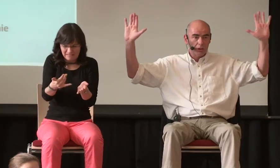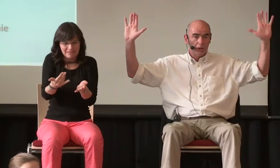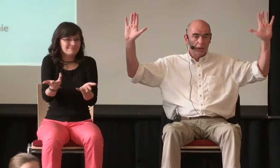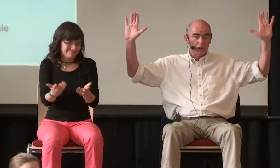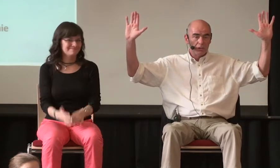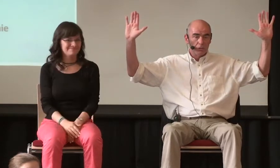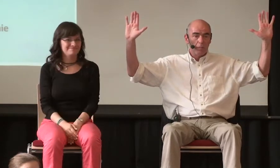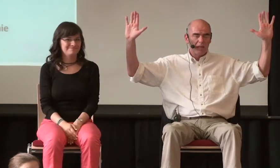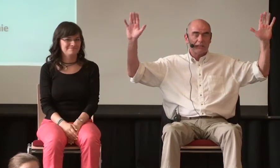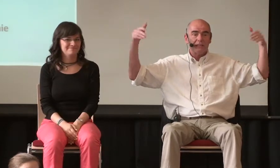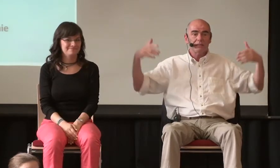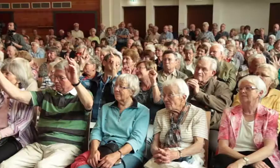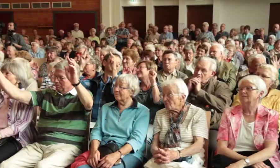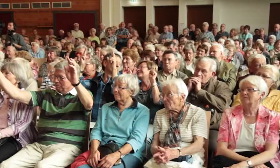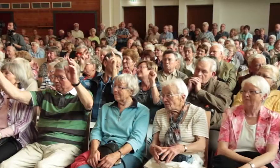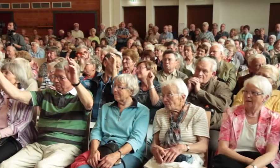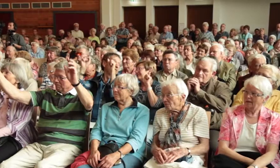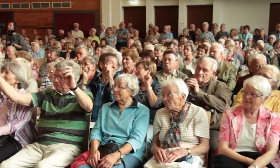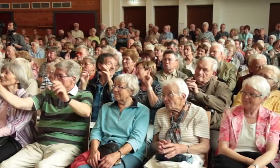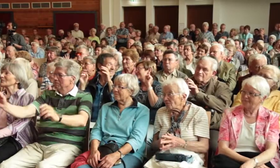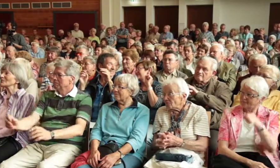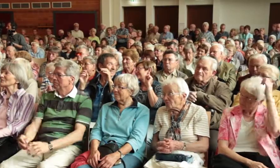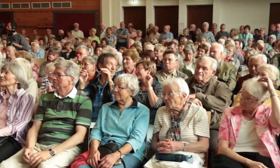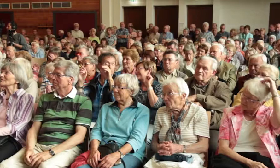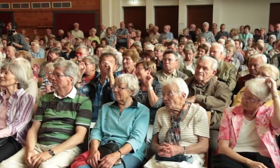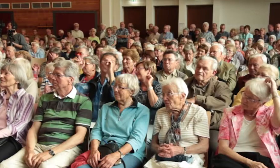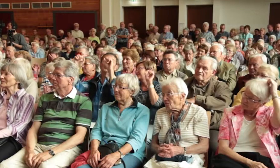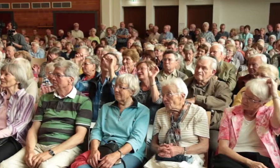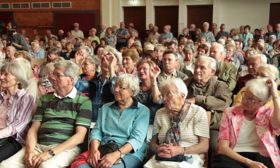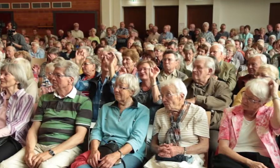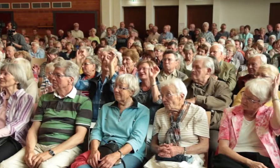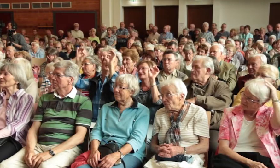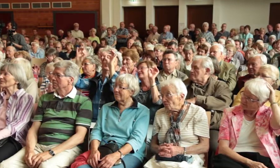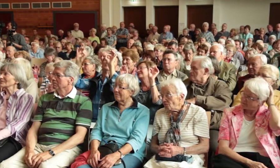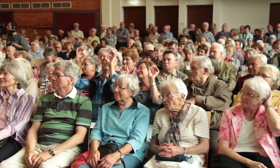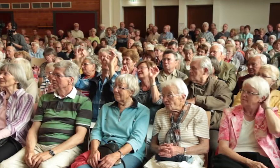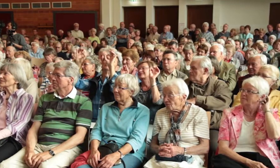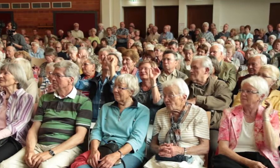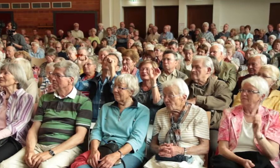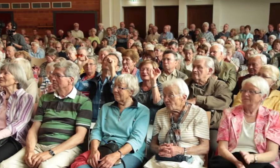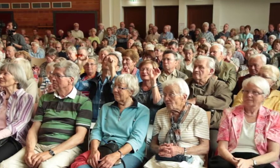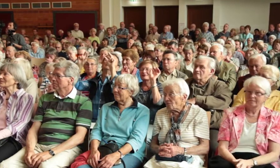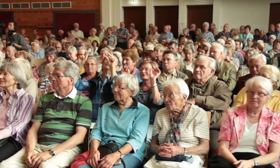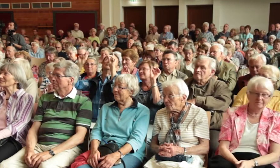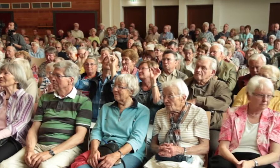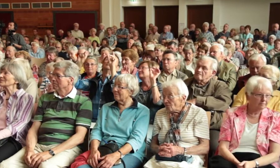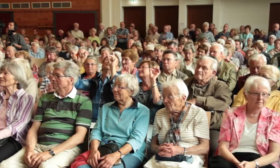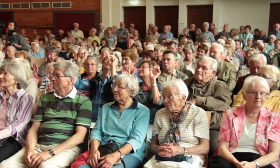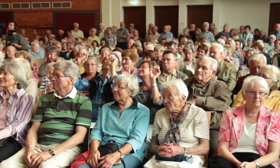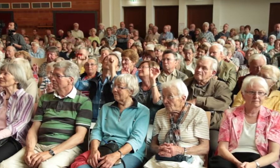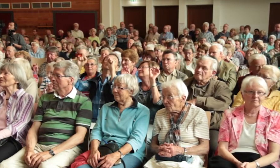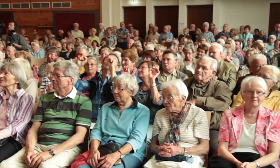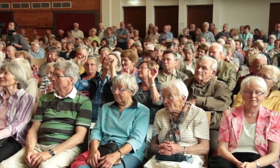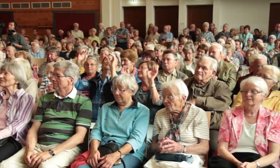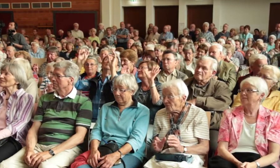Gut, so, das Ganze, wie gesagt, auch mit geschlossenen Augen, die ganzen Übungen, damit die tiefen